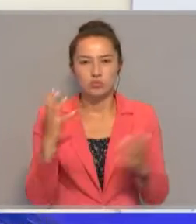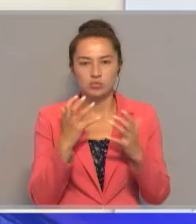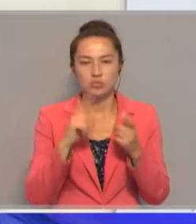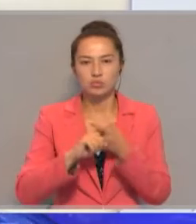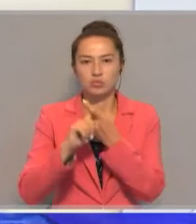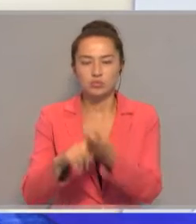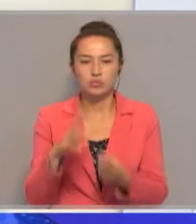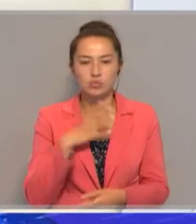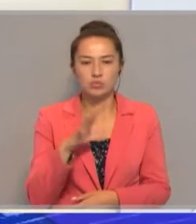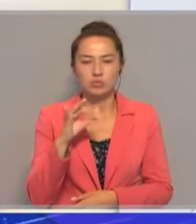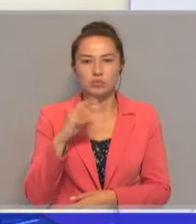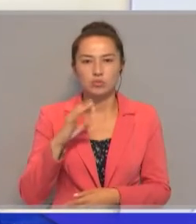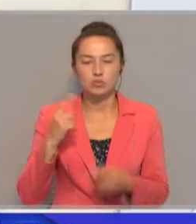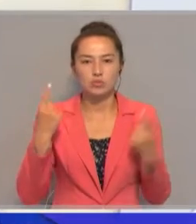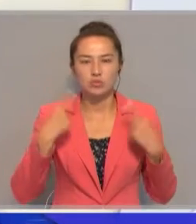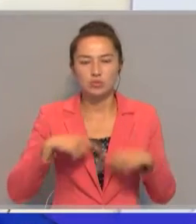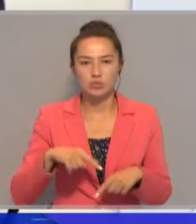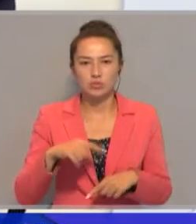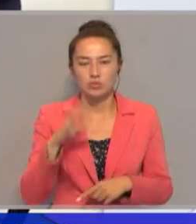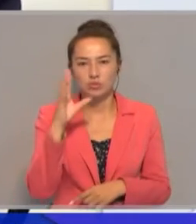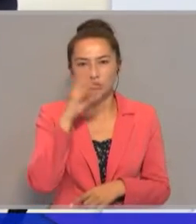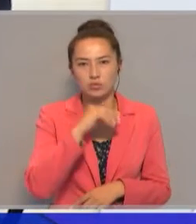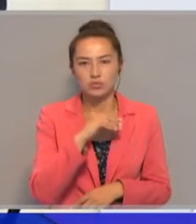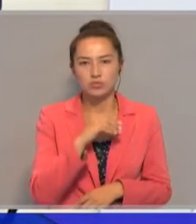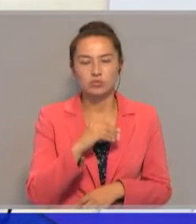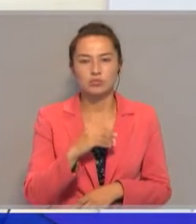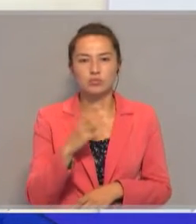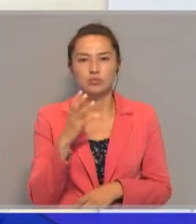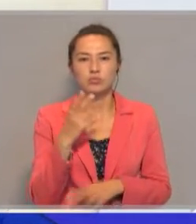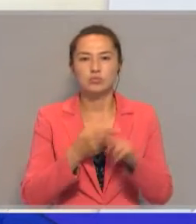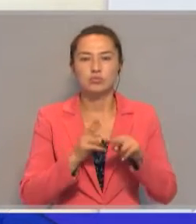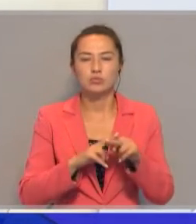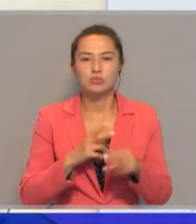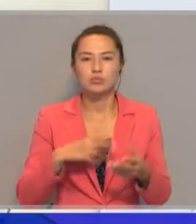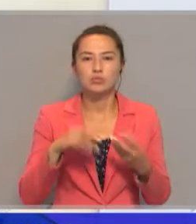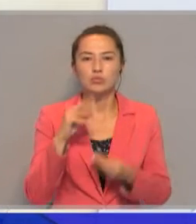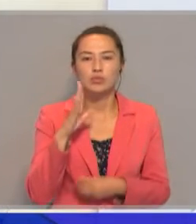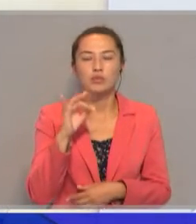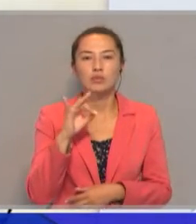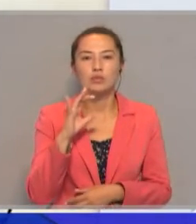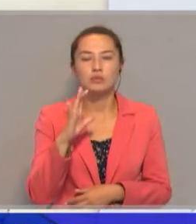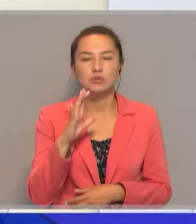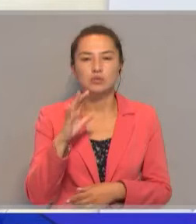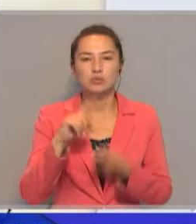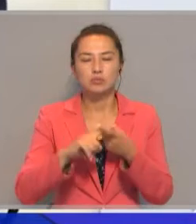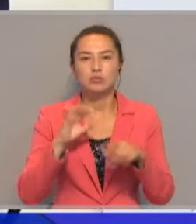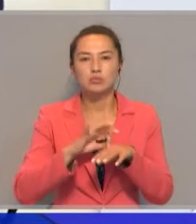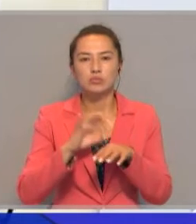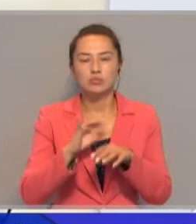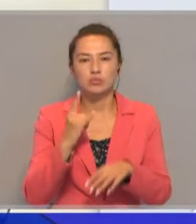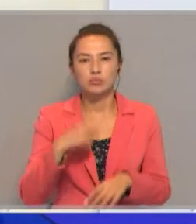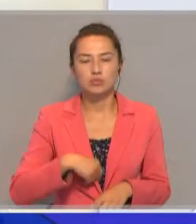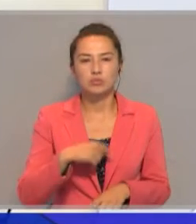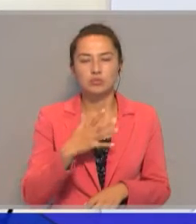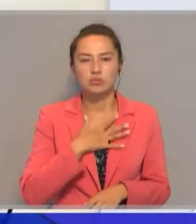жүкті әйелдерді иммун тапшылығы жоғары болғандықтан ауру қауіпі де жоғары. Өкінішке қарай вирус жұқтырған көптеген жүкті әйелдердің сәбиі